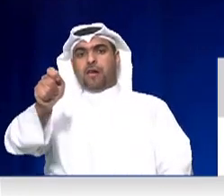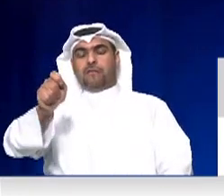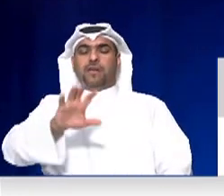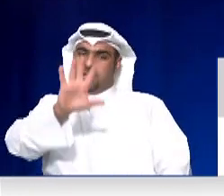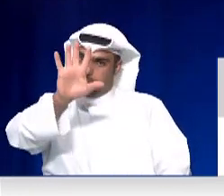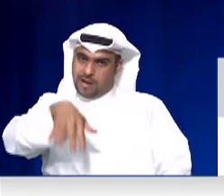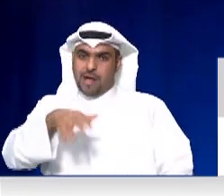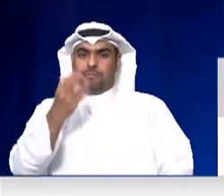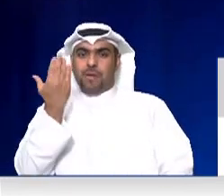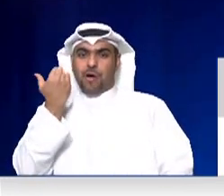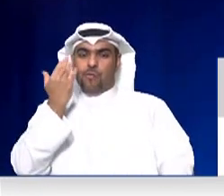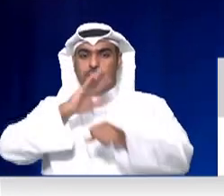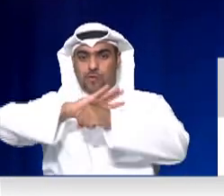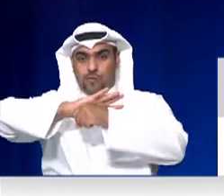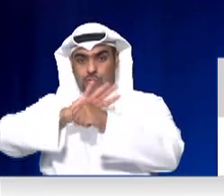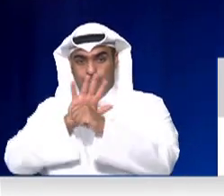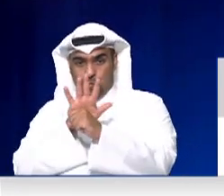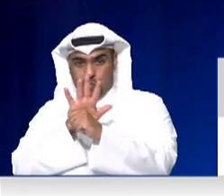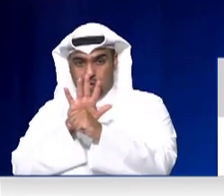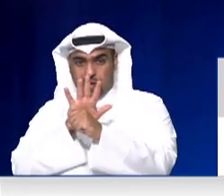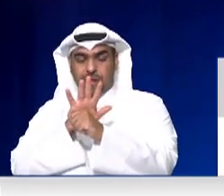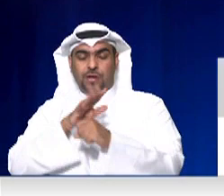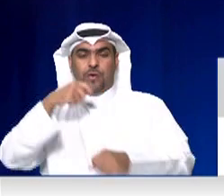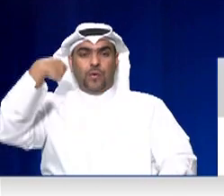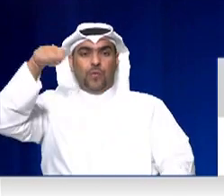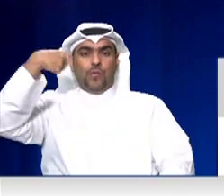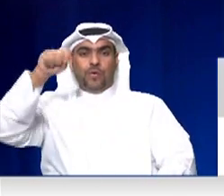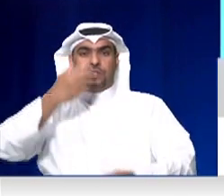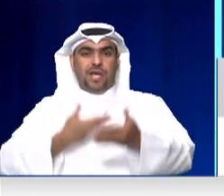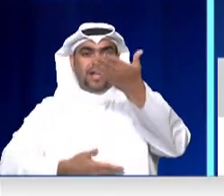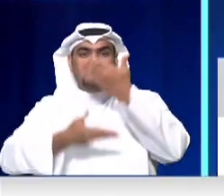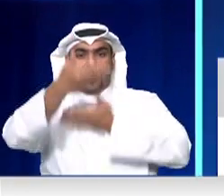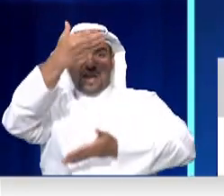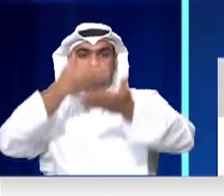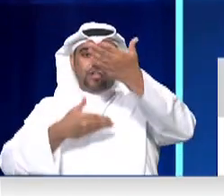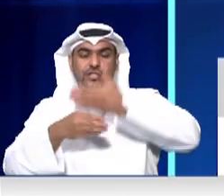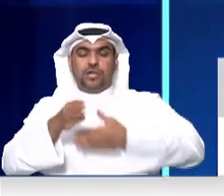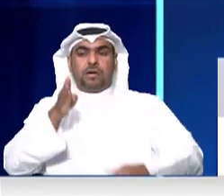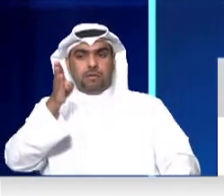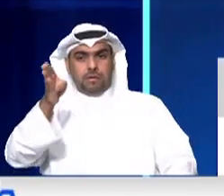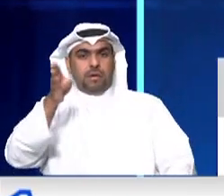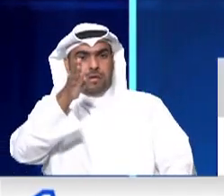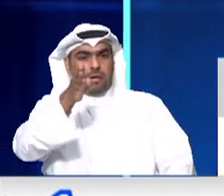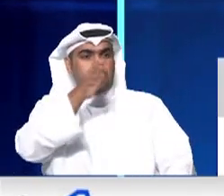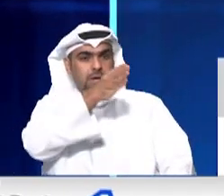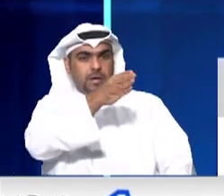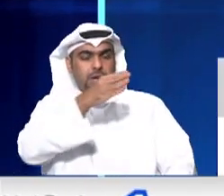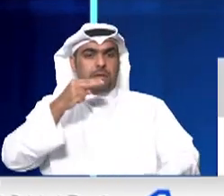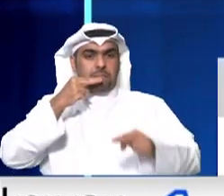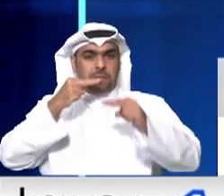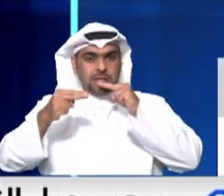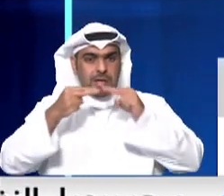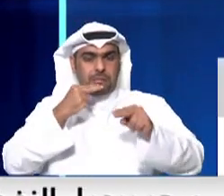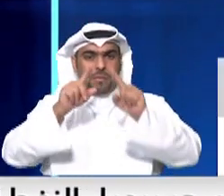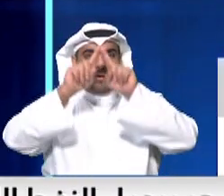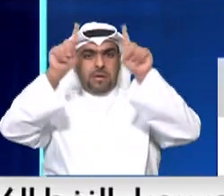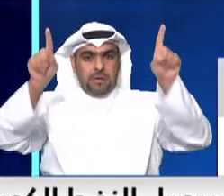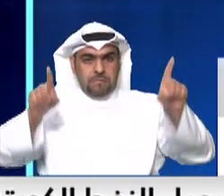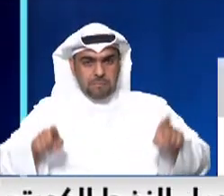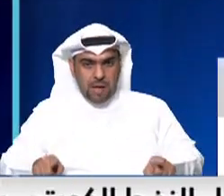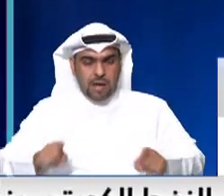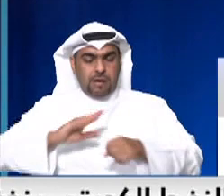الامين التنفيذي للجنه مع وفدان من وزاره التجاره والصناعه الكويتيه برئاسه الوكيل المساعد